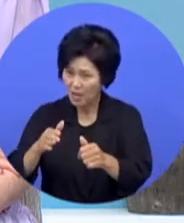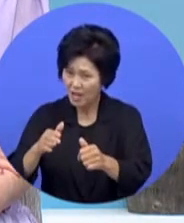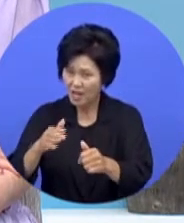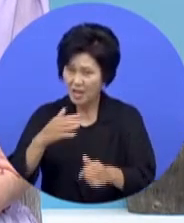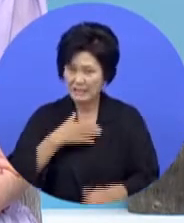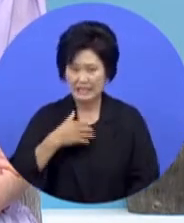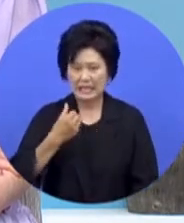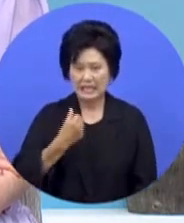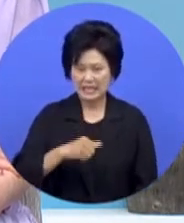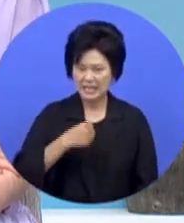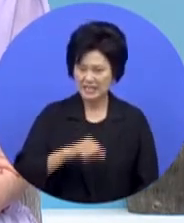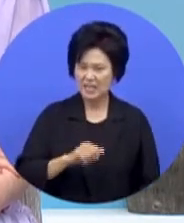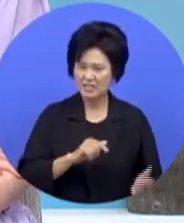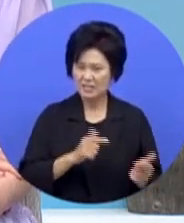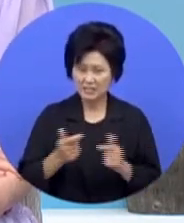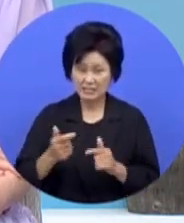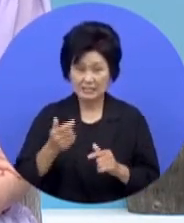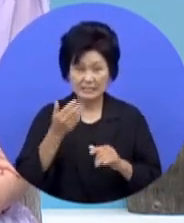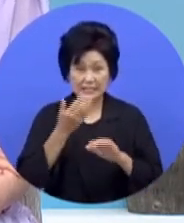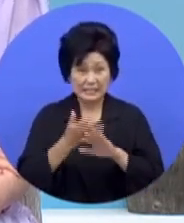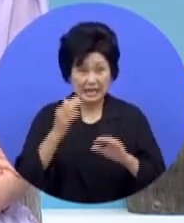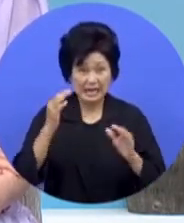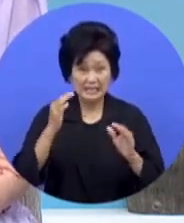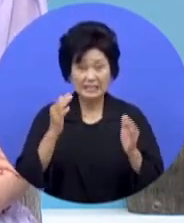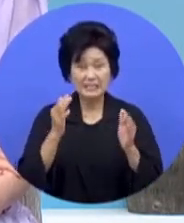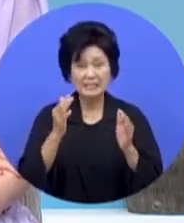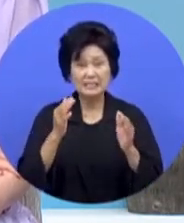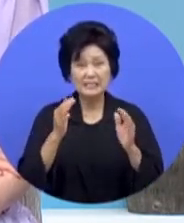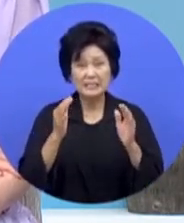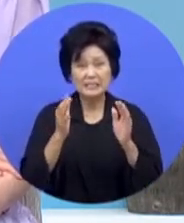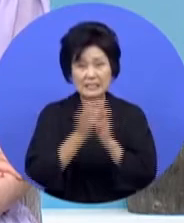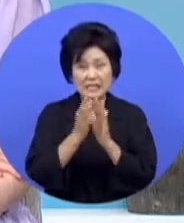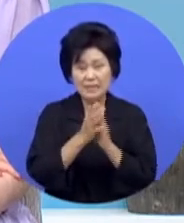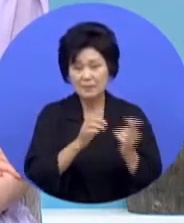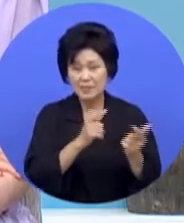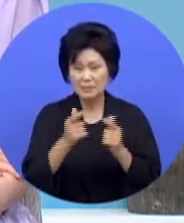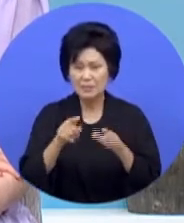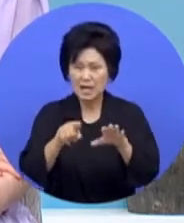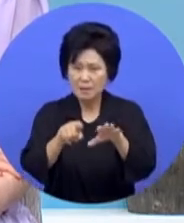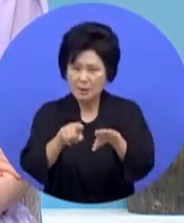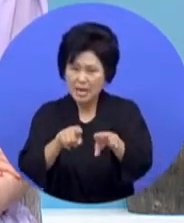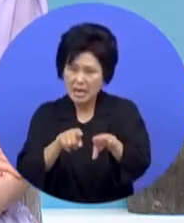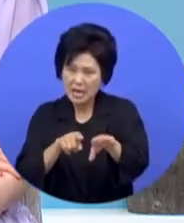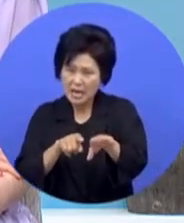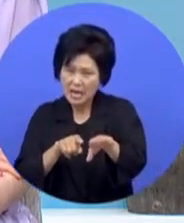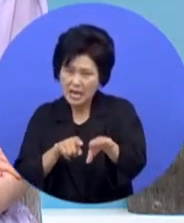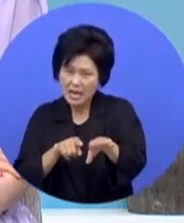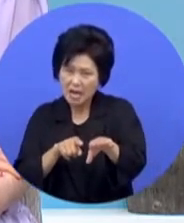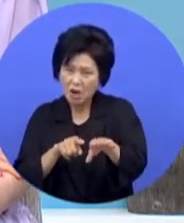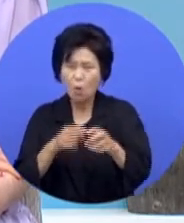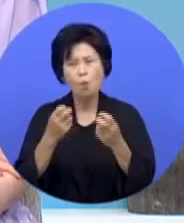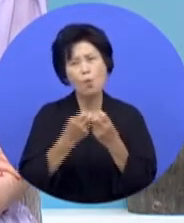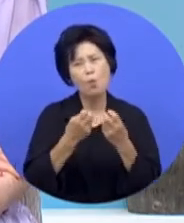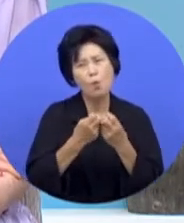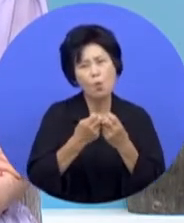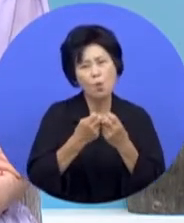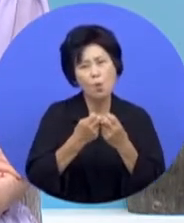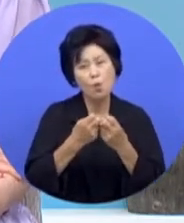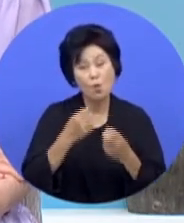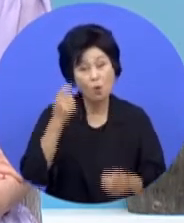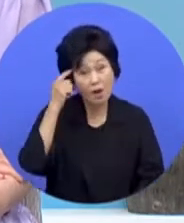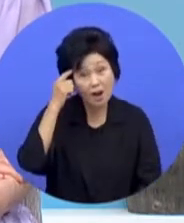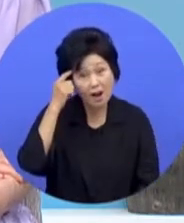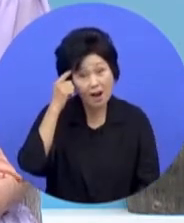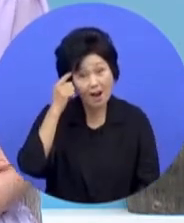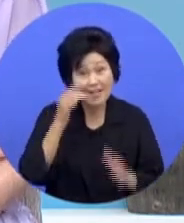세상에서 뒤처지는 거 아닌가. 이게 온실 속에 화초로 키우는 거 아닌가. 모르시는 분들이 그런 생각 가끔 하거든요. 그런